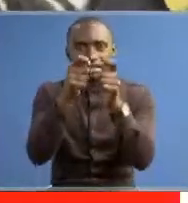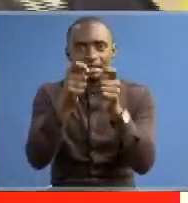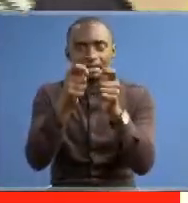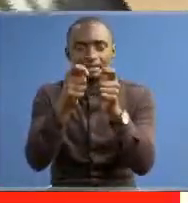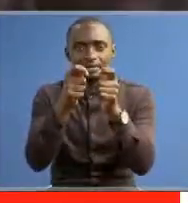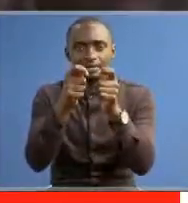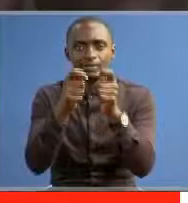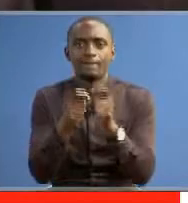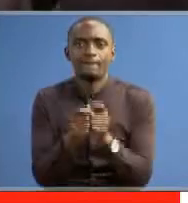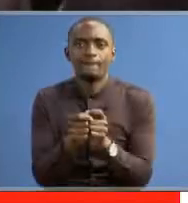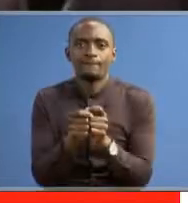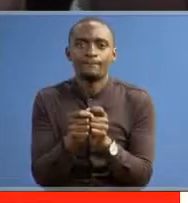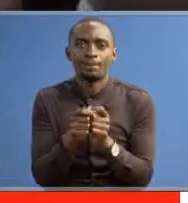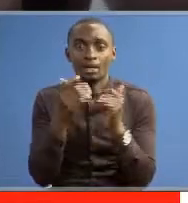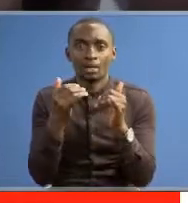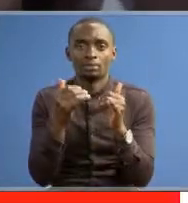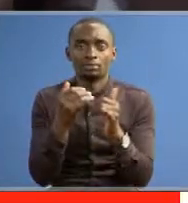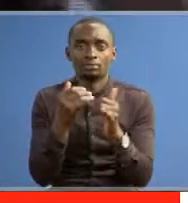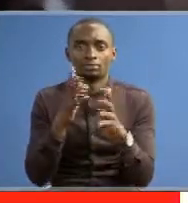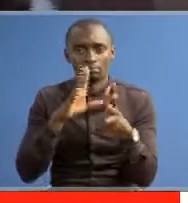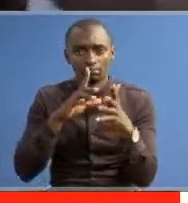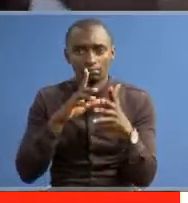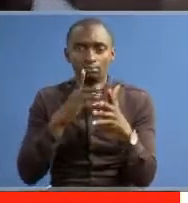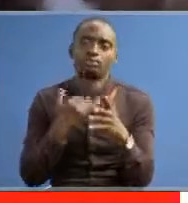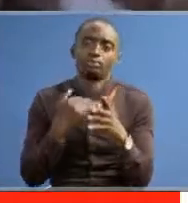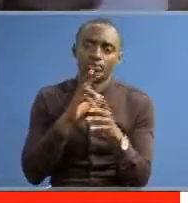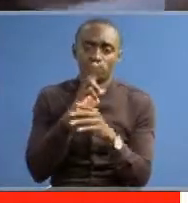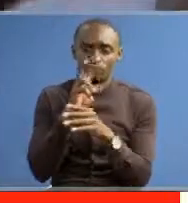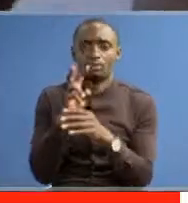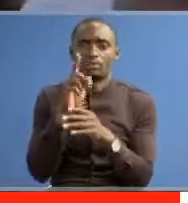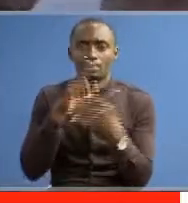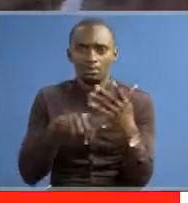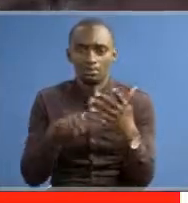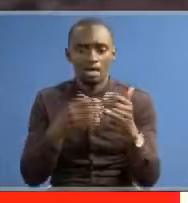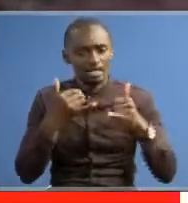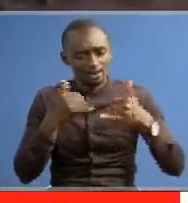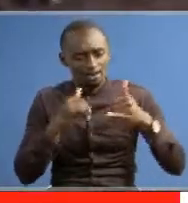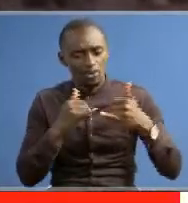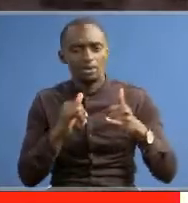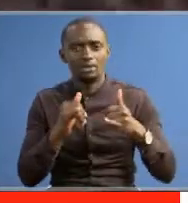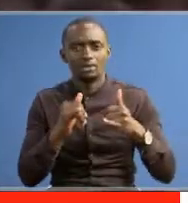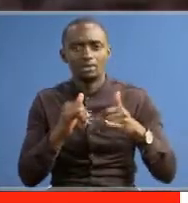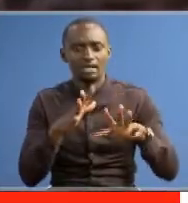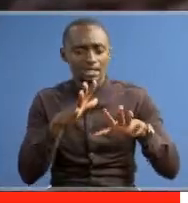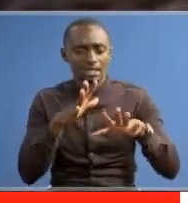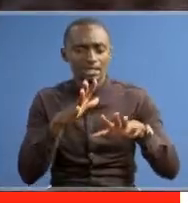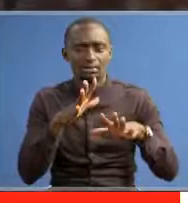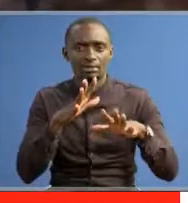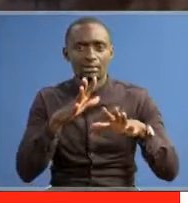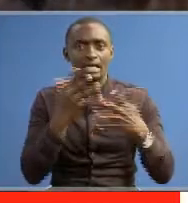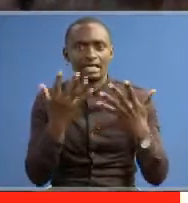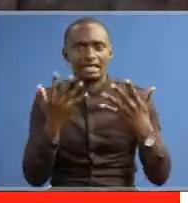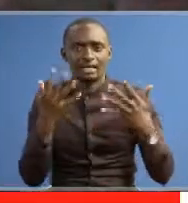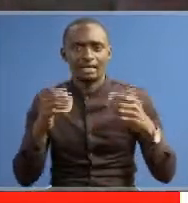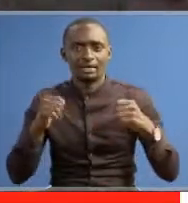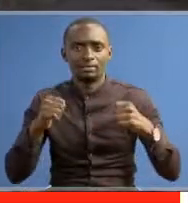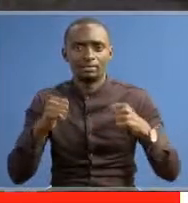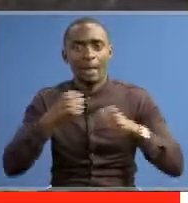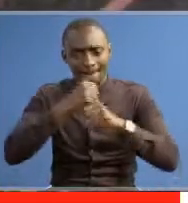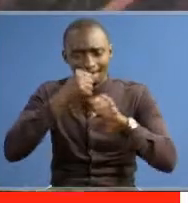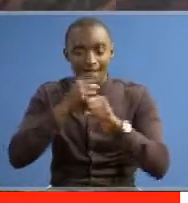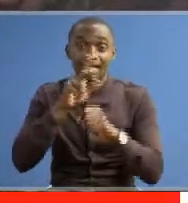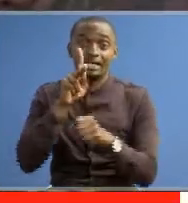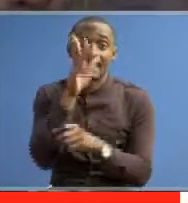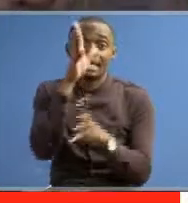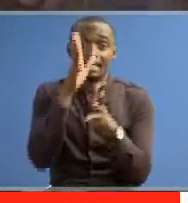mihadarati. Kitu ambacho tunafaa kuzingatia, kwa sababu sports ni jambo ambalo limefanya Wakenya wengi wapate ajira. Na